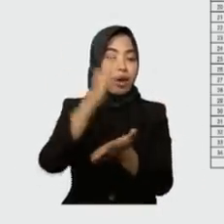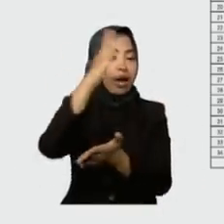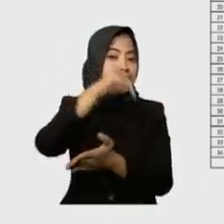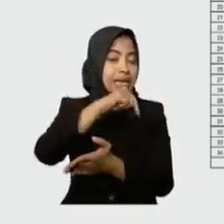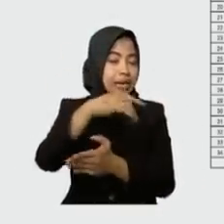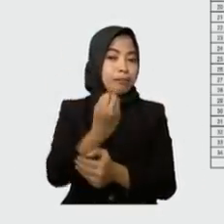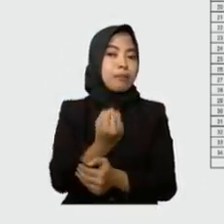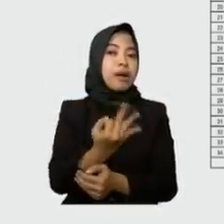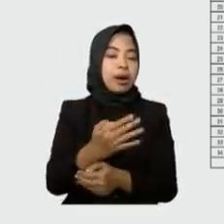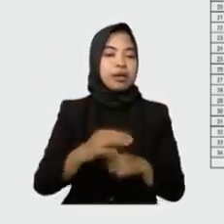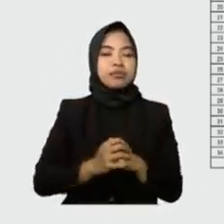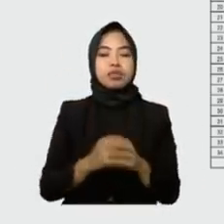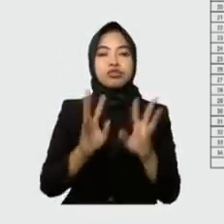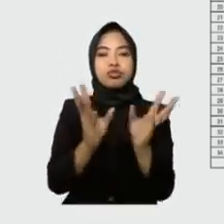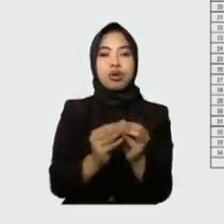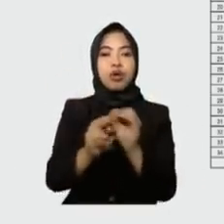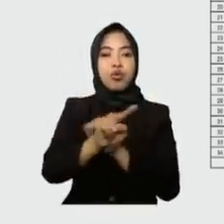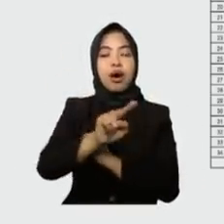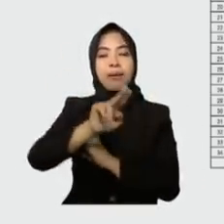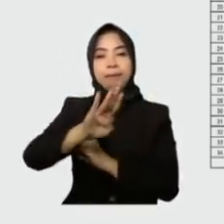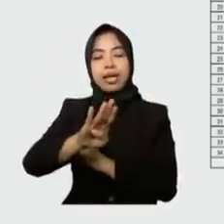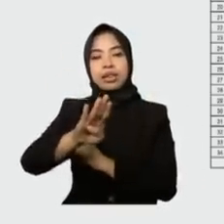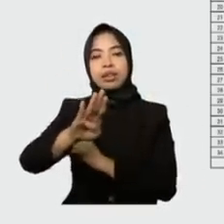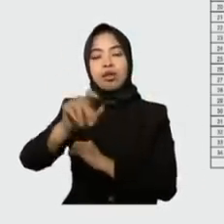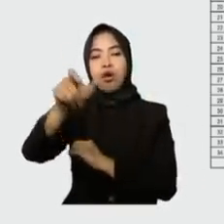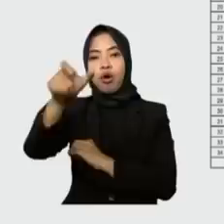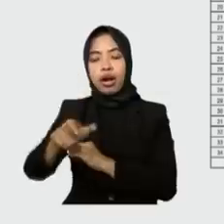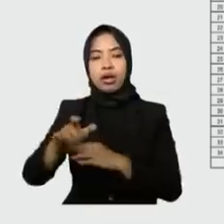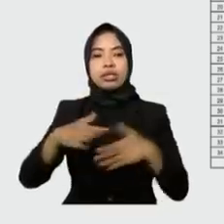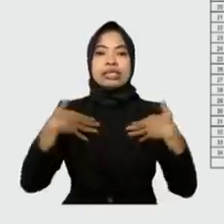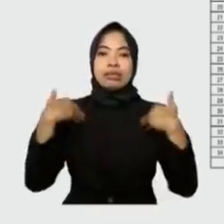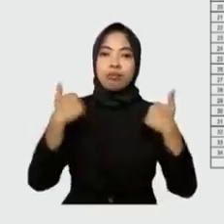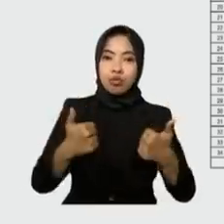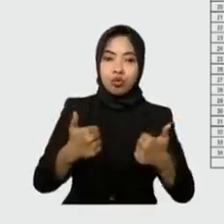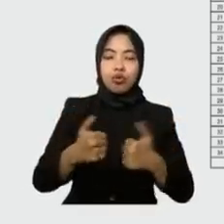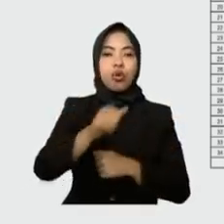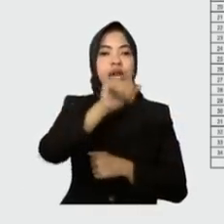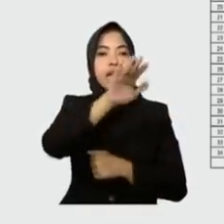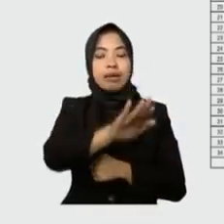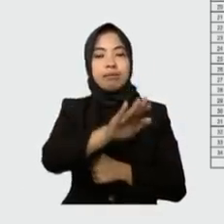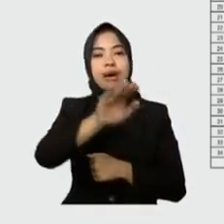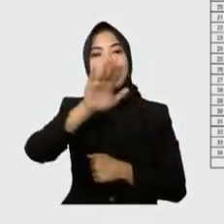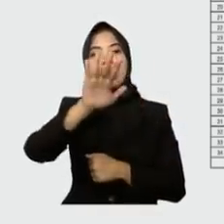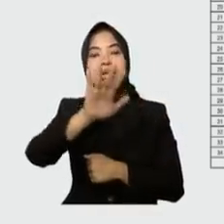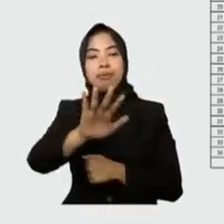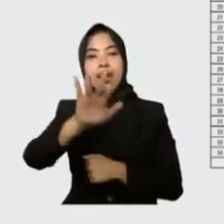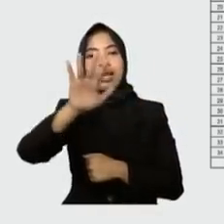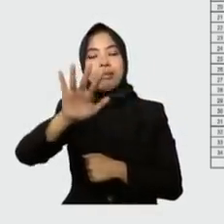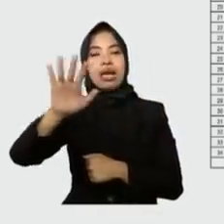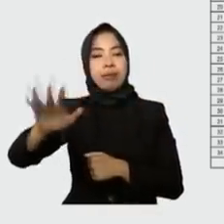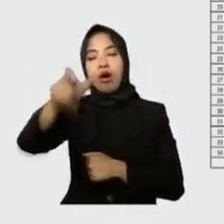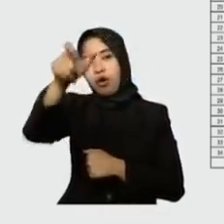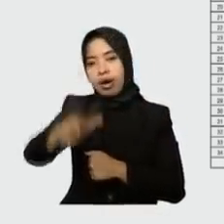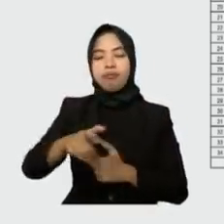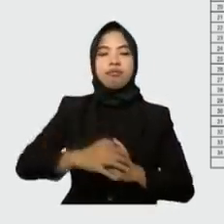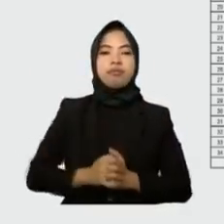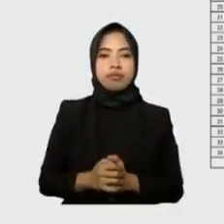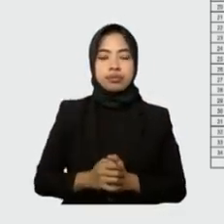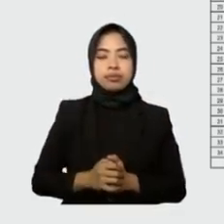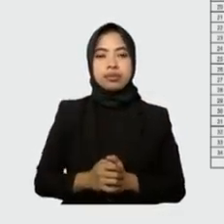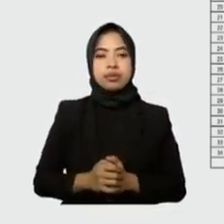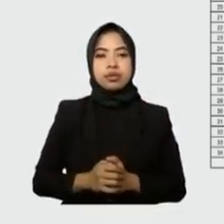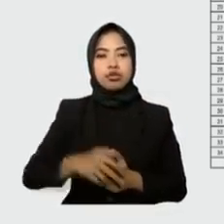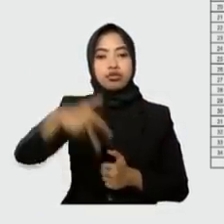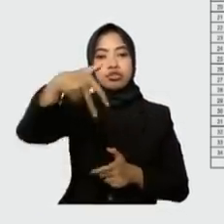kasus baru 204 orang dan kasus sembuh sebanyak 555 di